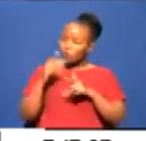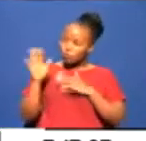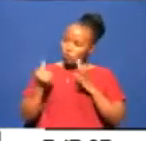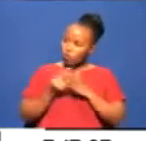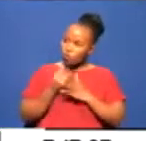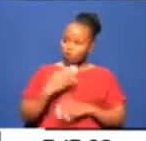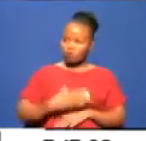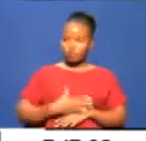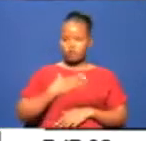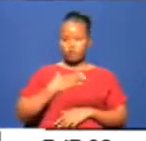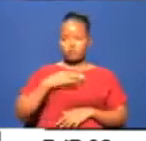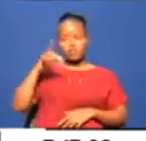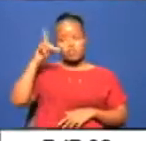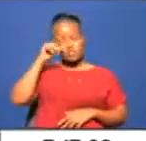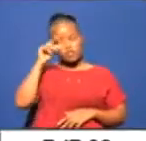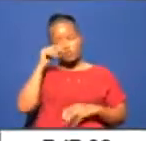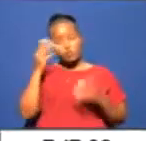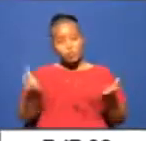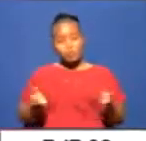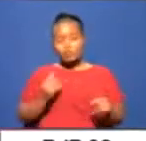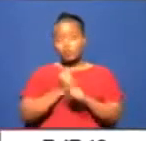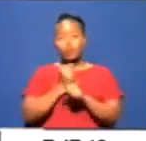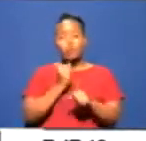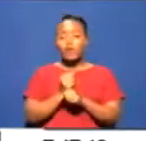hassle at Nairobi is too much.